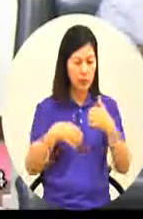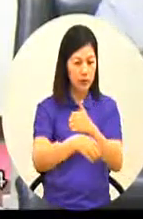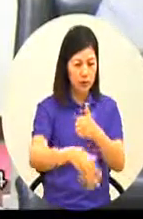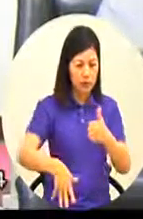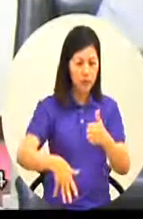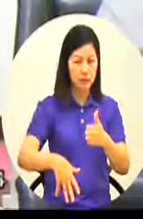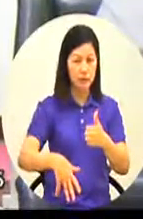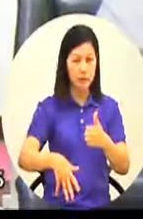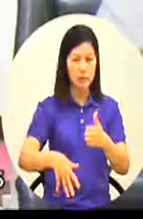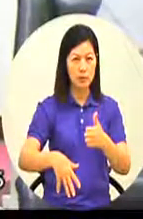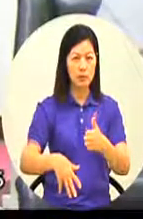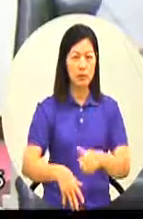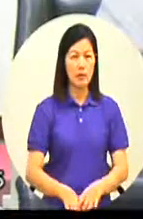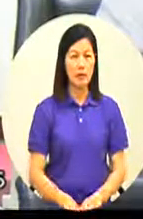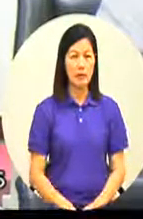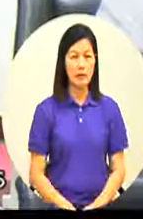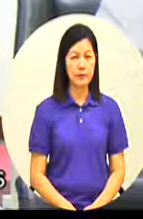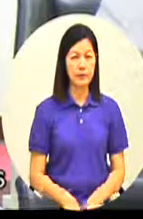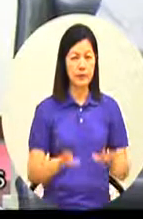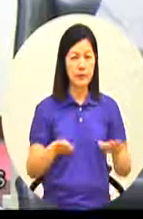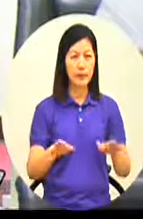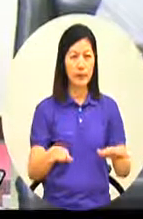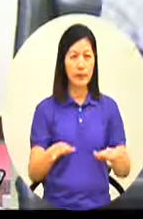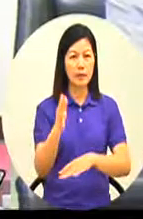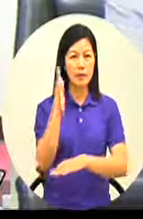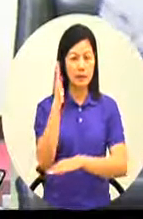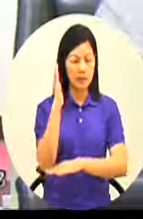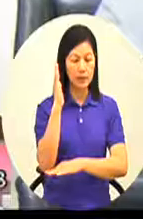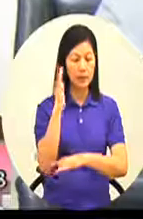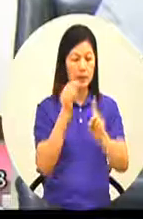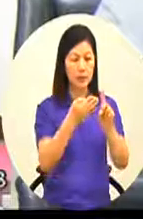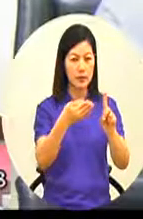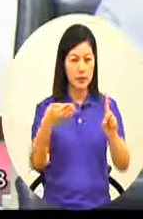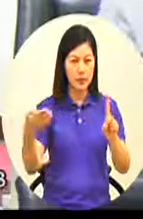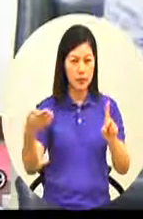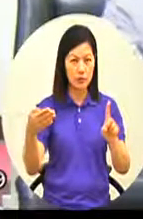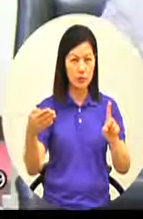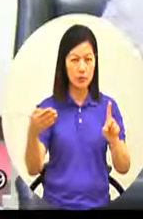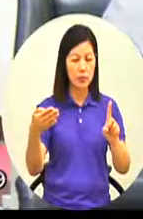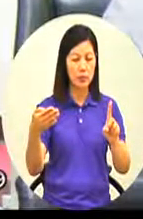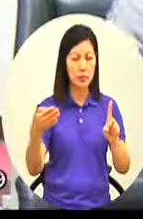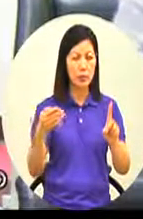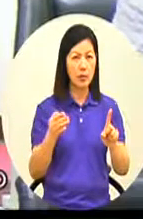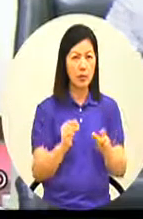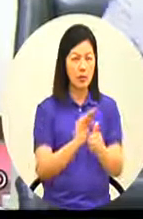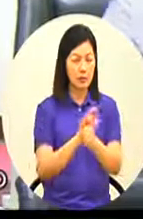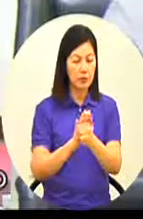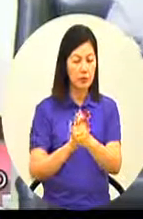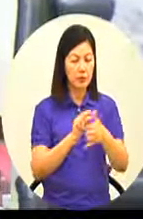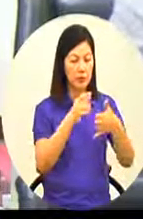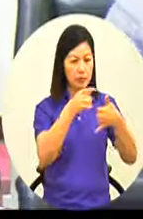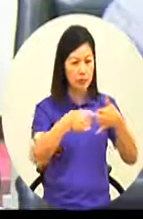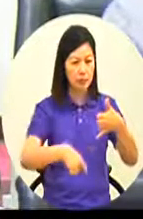为目前啊，咱的监护这个1999抓红，这我个人啊，